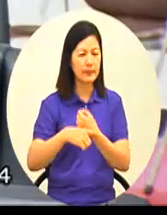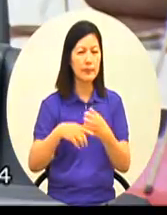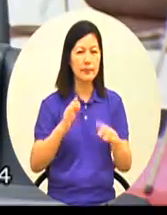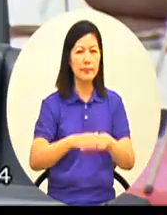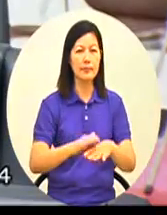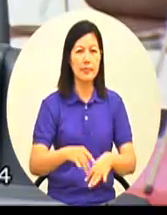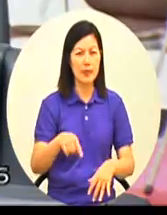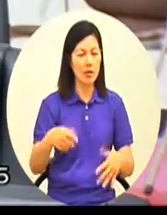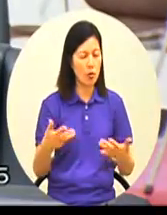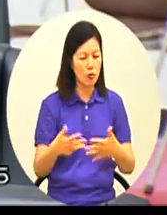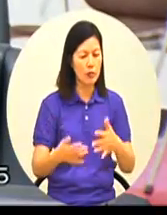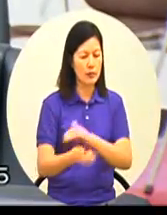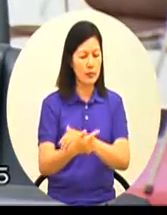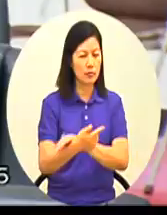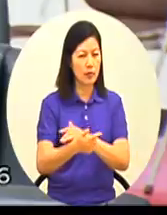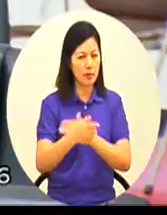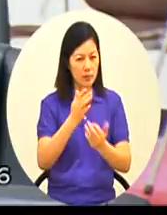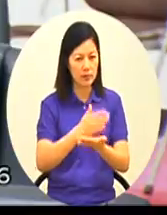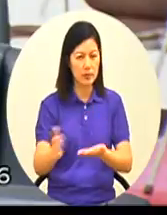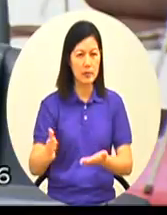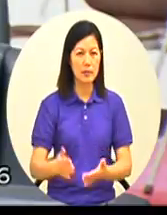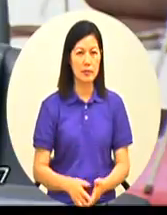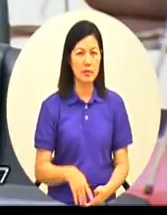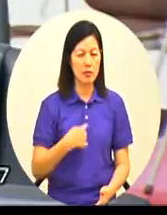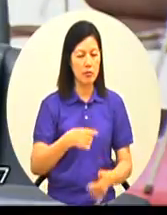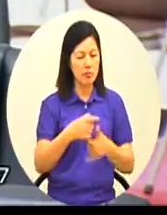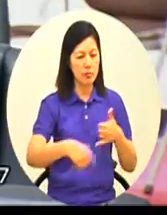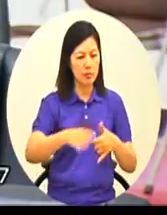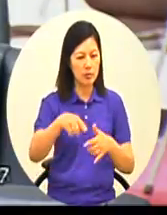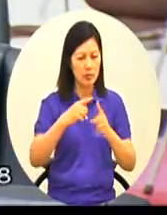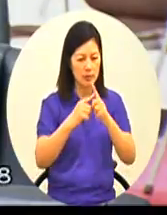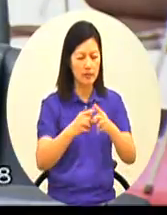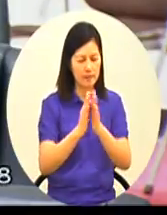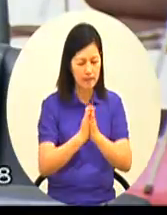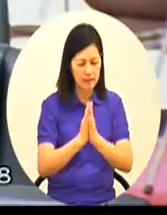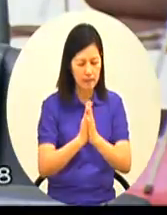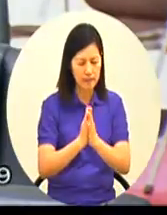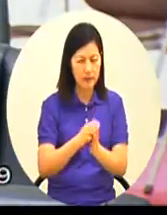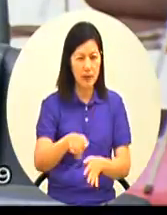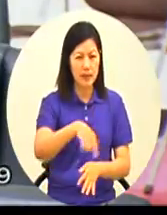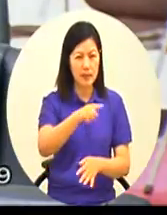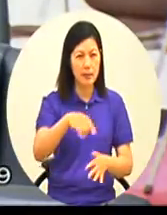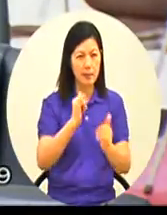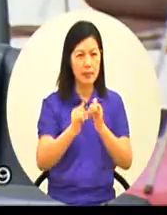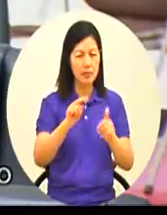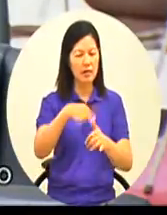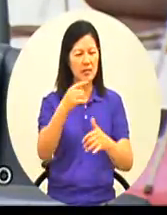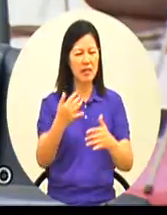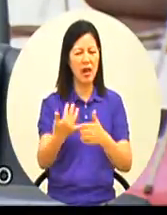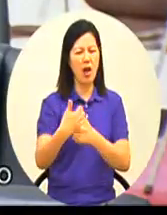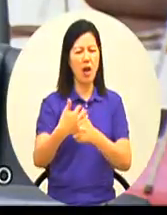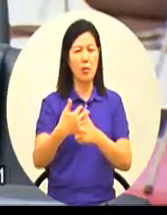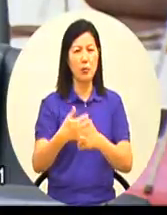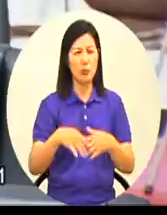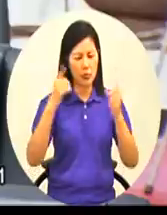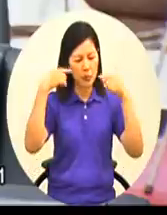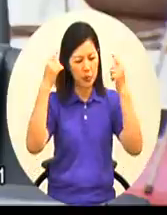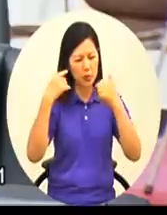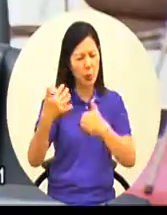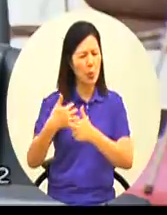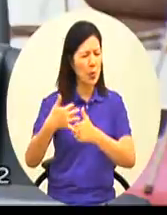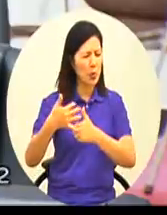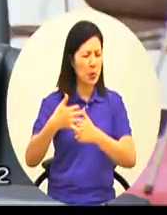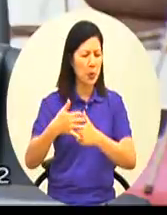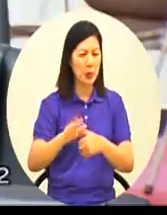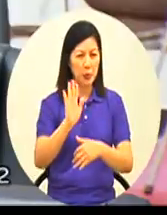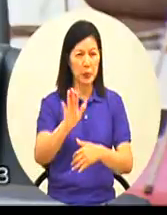应该要尽快的去解决，因为本席也常常到那边去脸乡哈，去到那边民众都在问哈、那我也是常常被问的一个人，